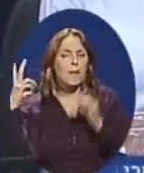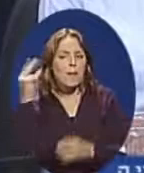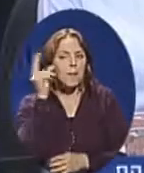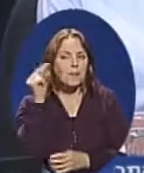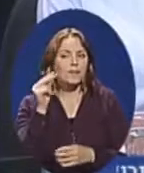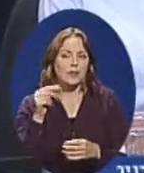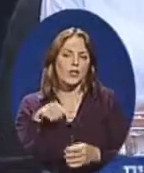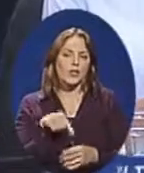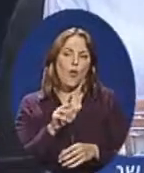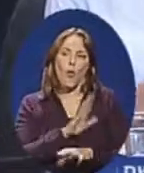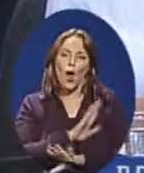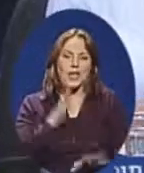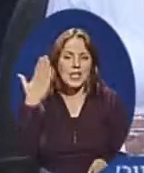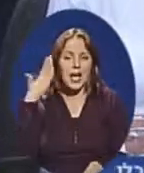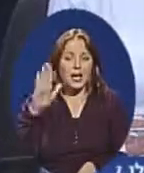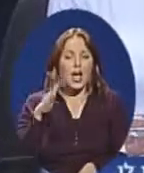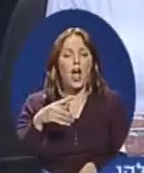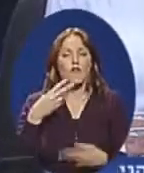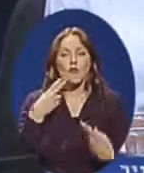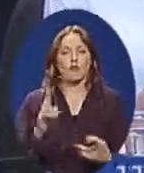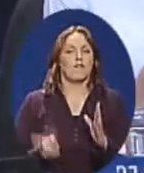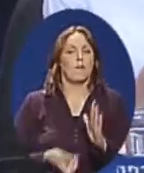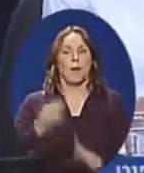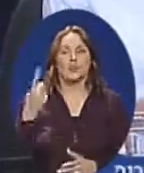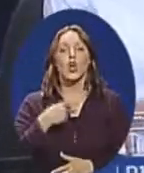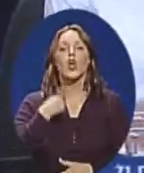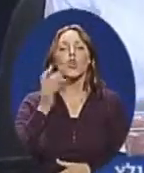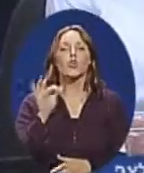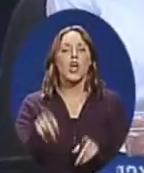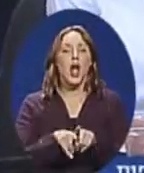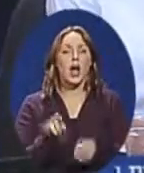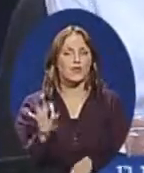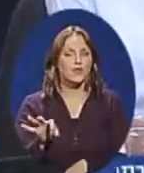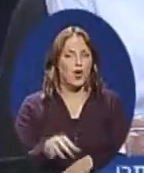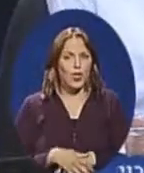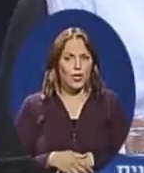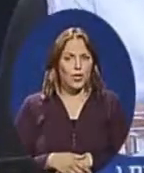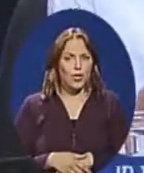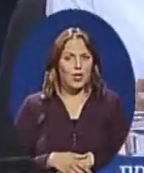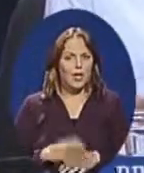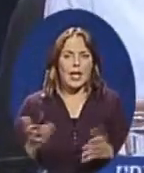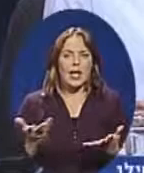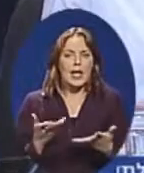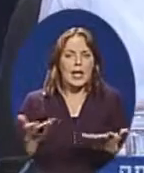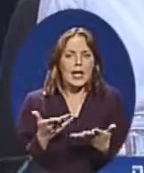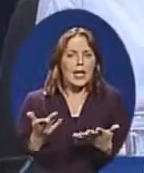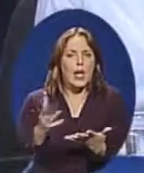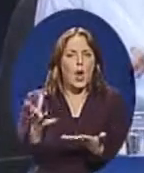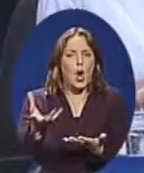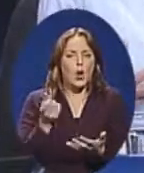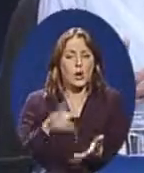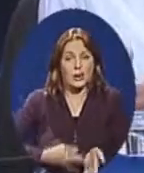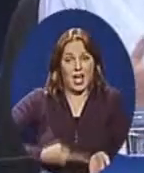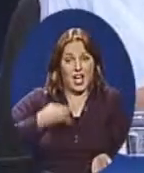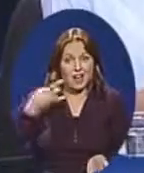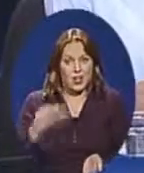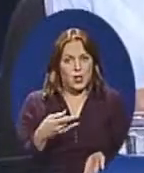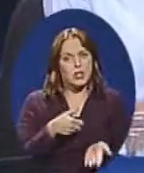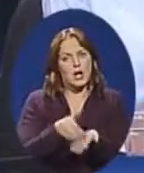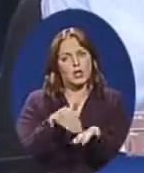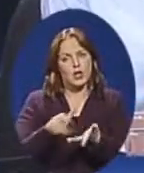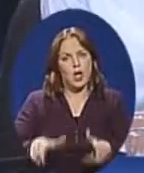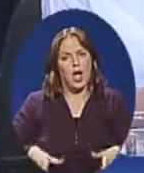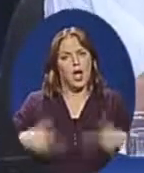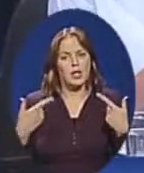עדיין לכאורה חסר הכרה, והוא מגיב לראשונה לקולות של האחים שלו. איך לוקחים את החוויה הזאת אל